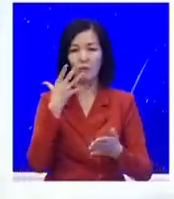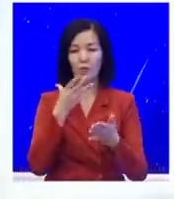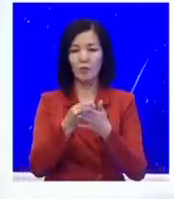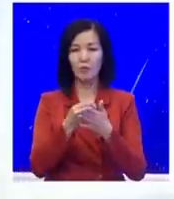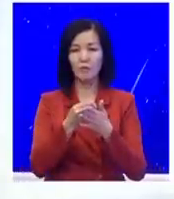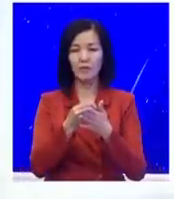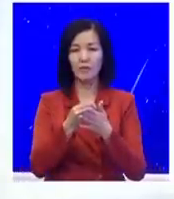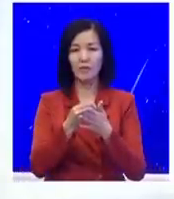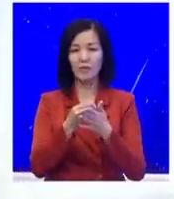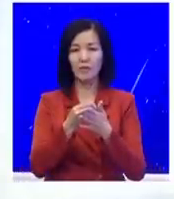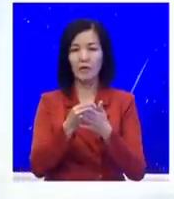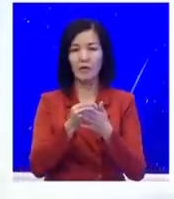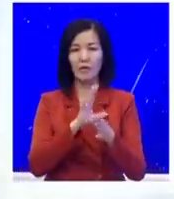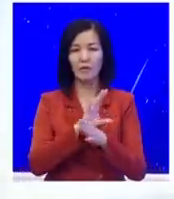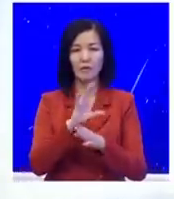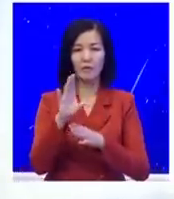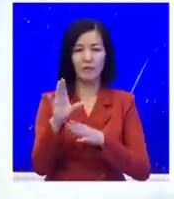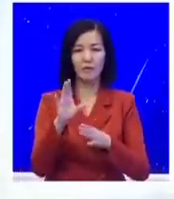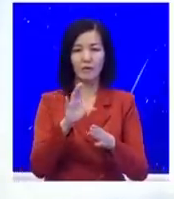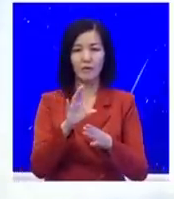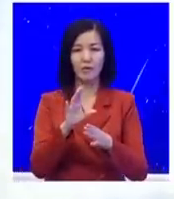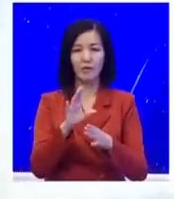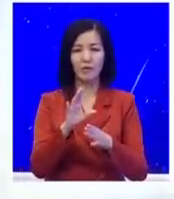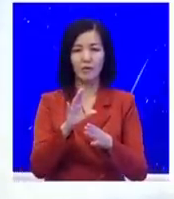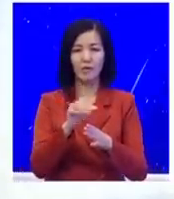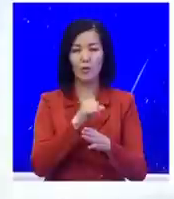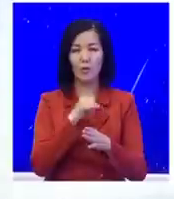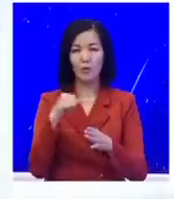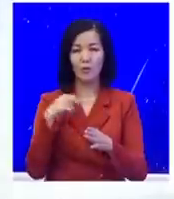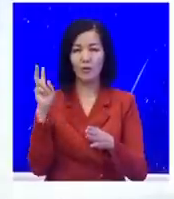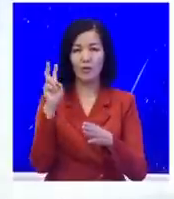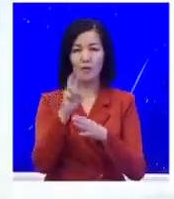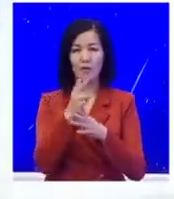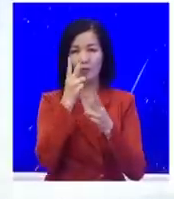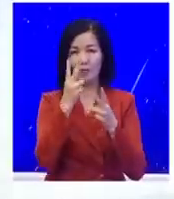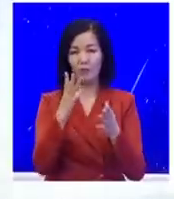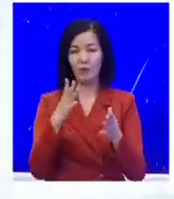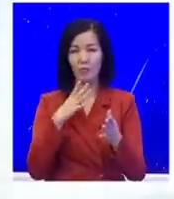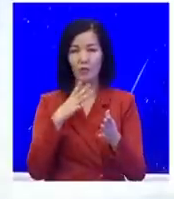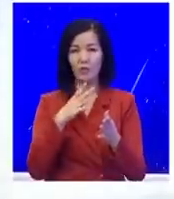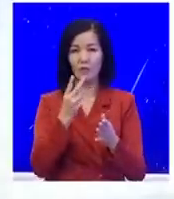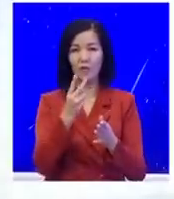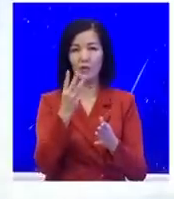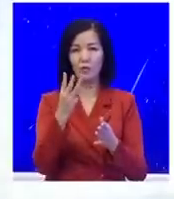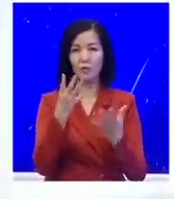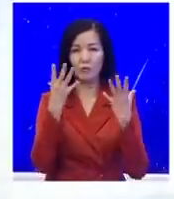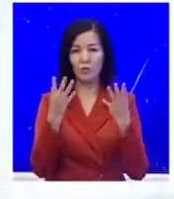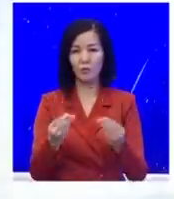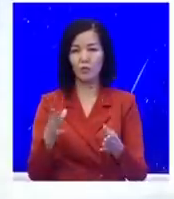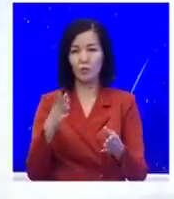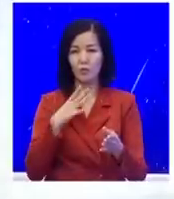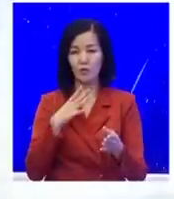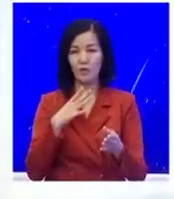зауыт болғандықтан, біздің зауытымызды өзі арнайы кеп көріп кеткен болатын. Әрине, осы міне 2-3 күн болды,